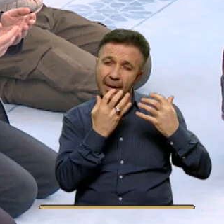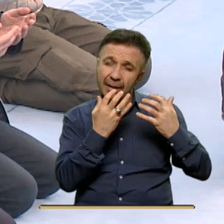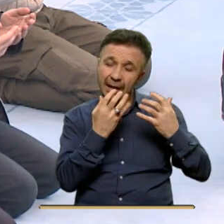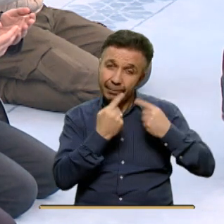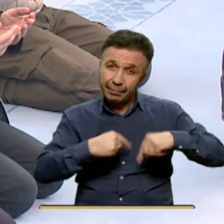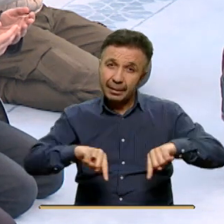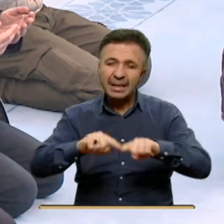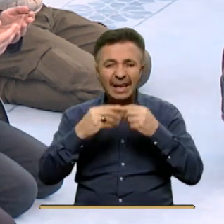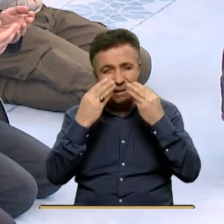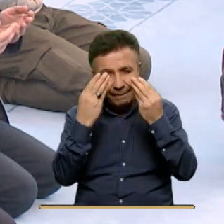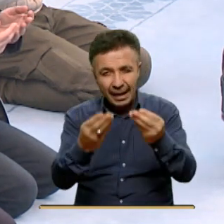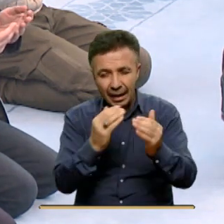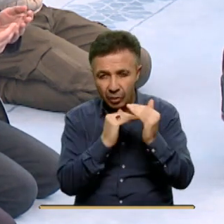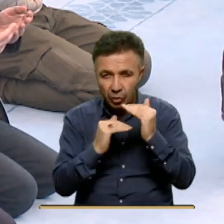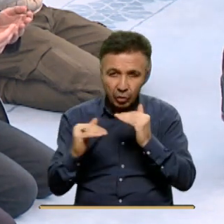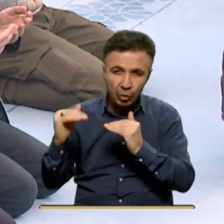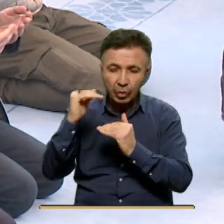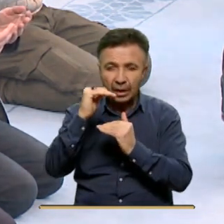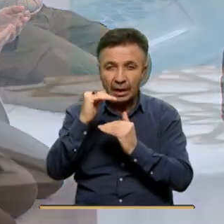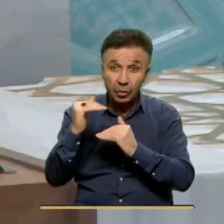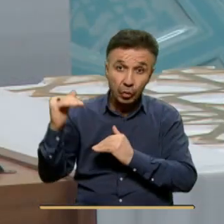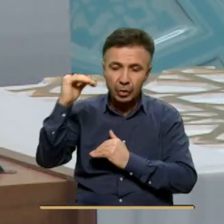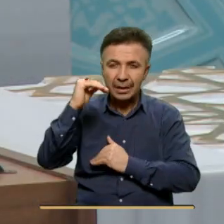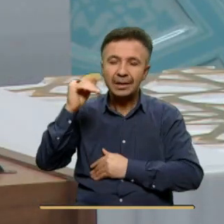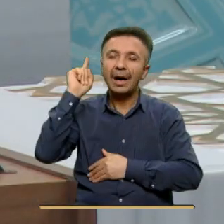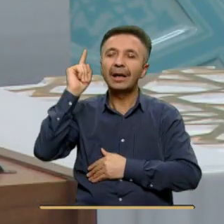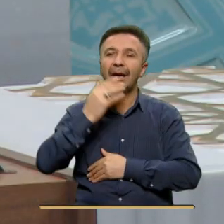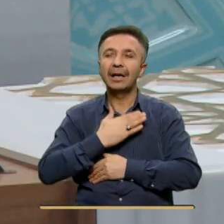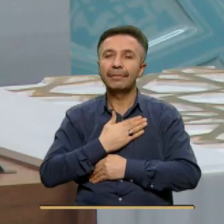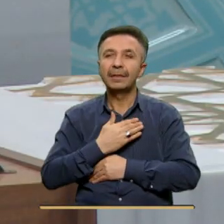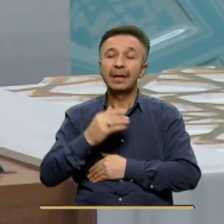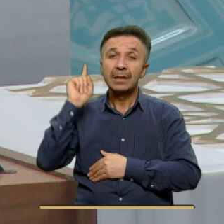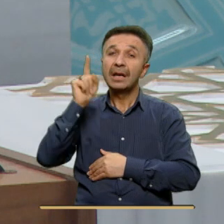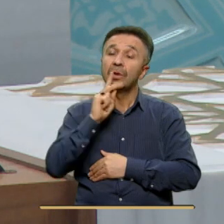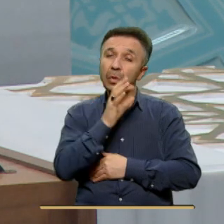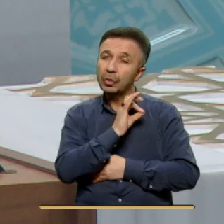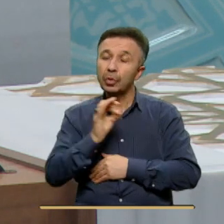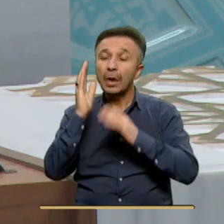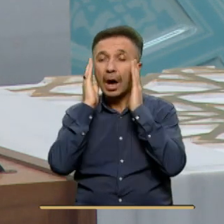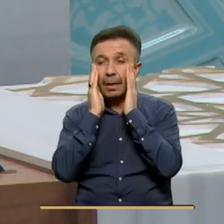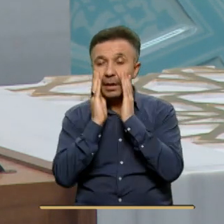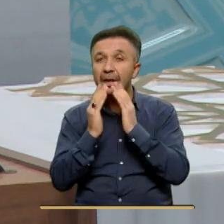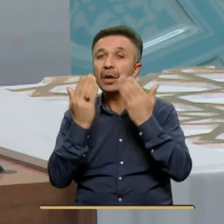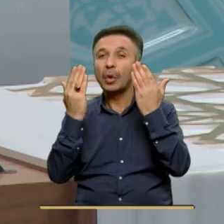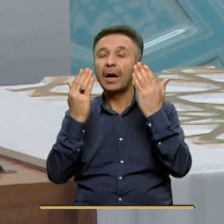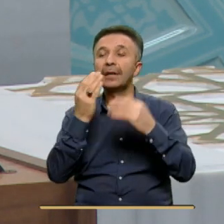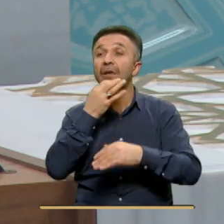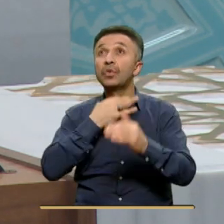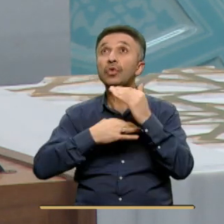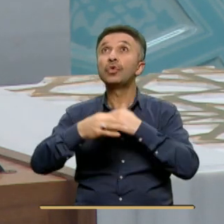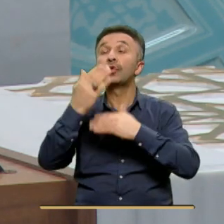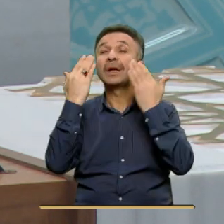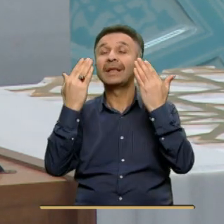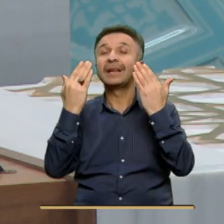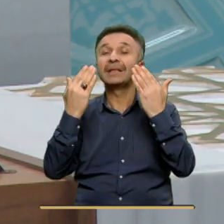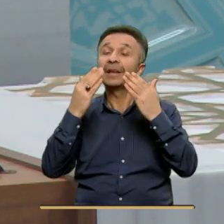bahşeden yüceler yücesi Mevlamız. Sana sonsuz hamd eder, sena eder, şükrederiz. Kabul